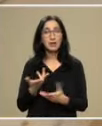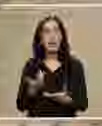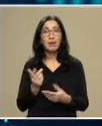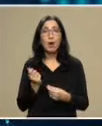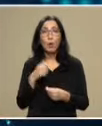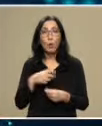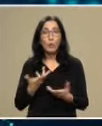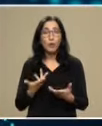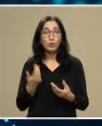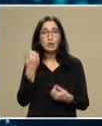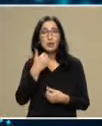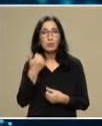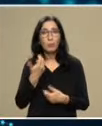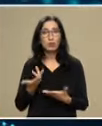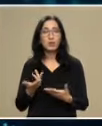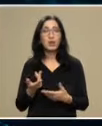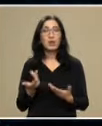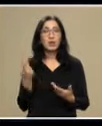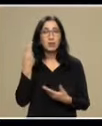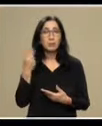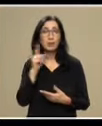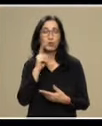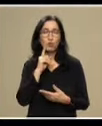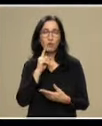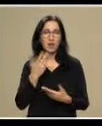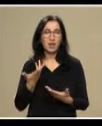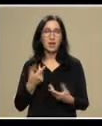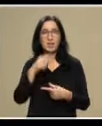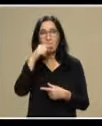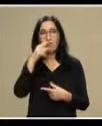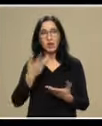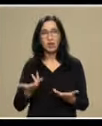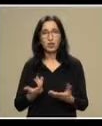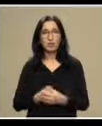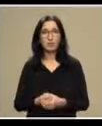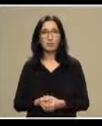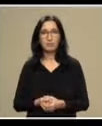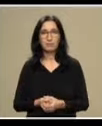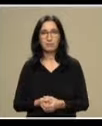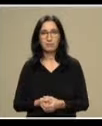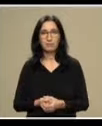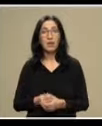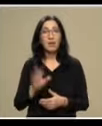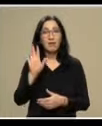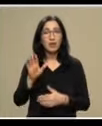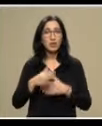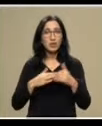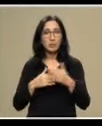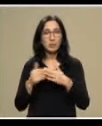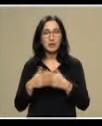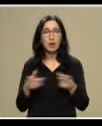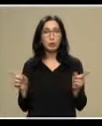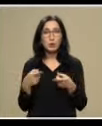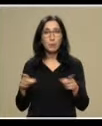да се използват и, разбира се, човешкият фактор остава най-важен – художественото възприятие и художествения критерий. Вашата специалност